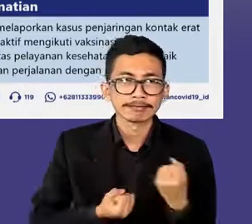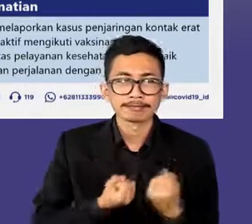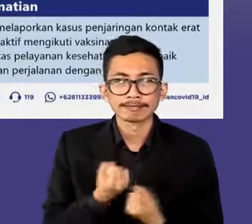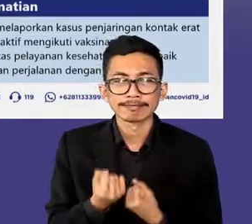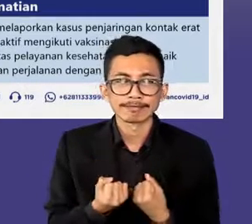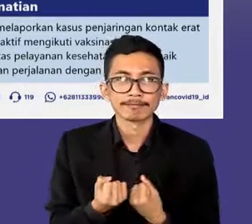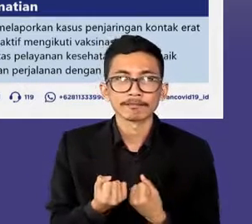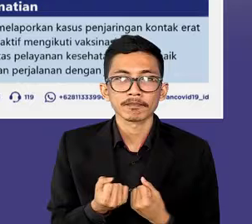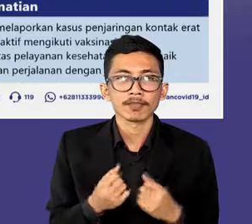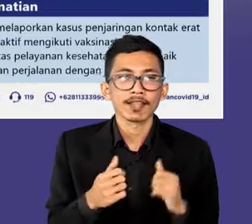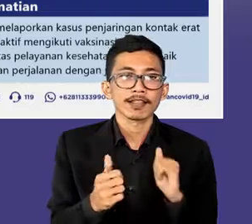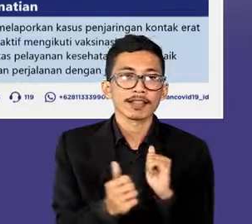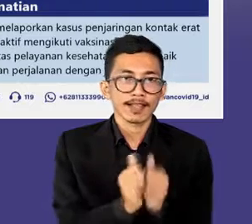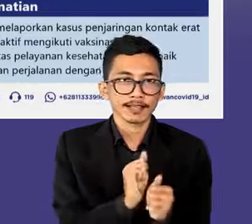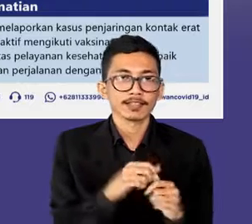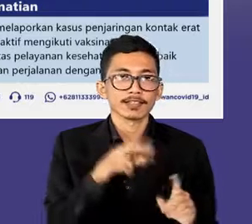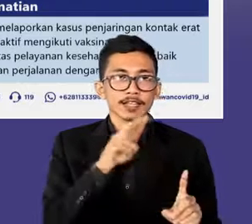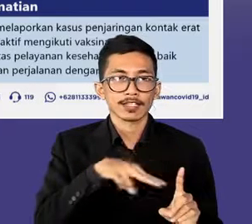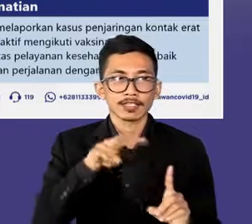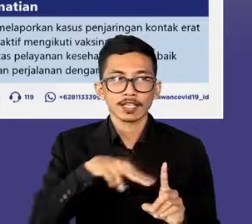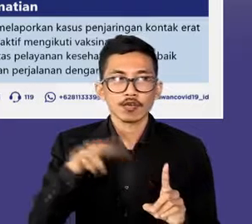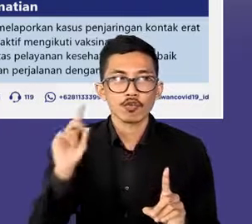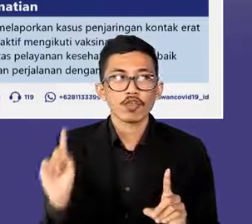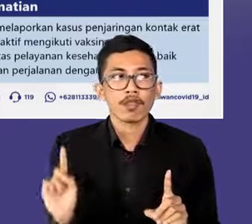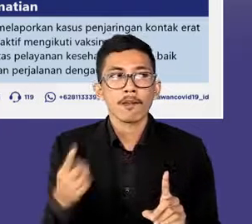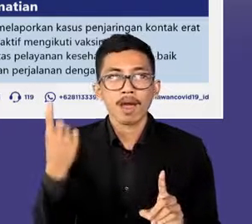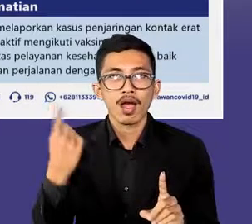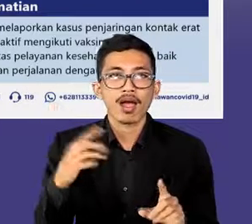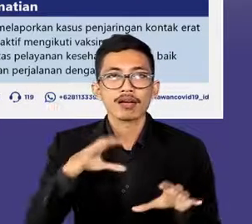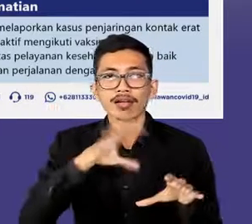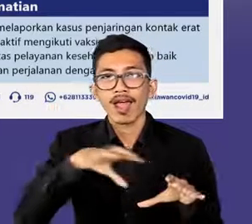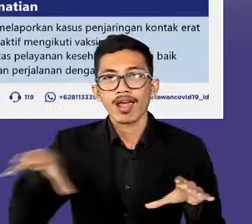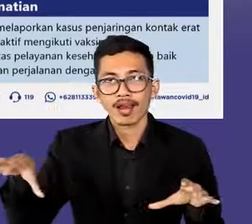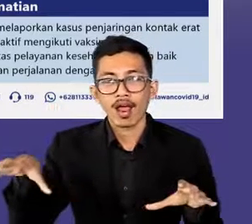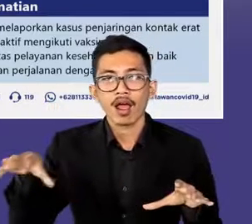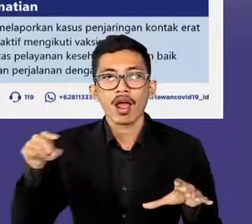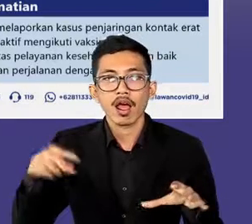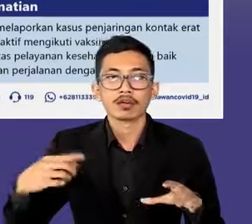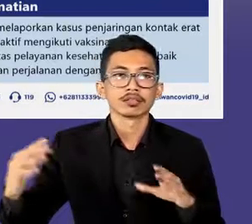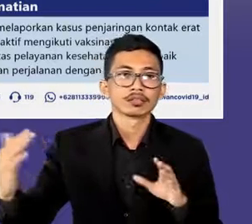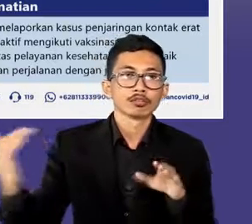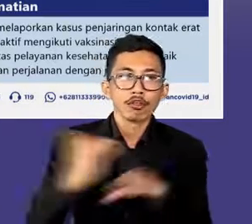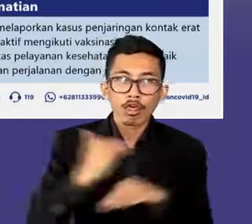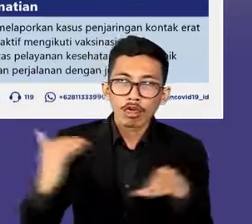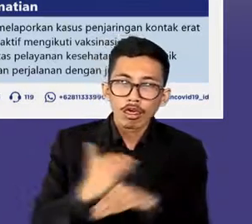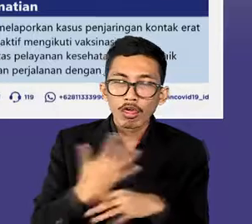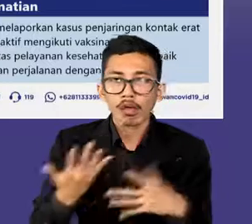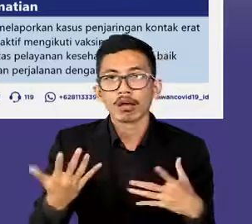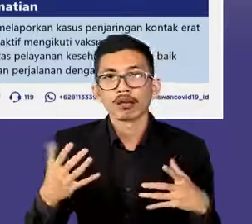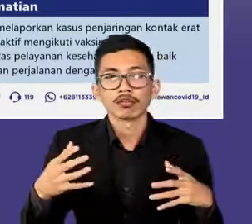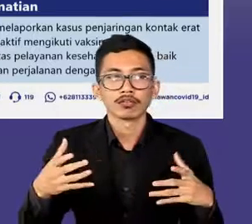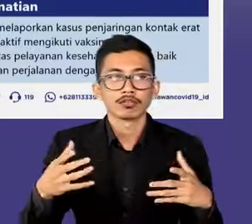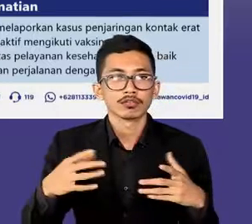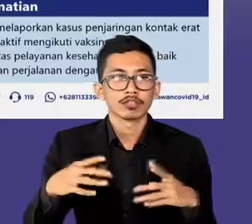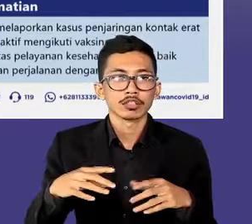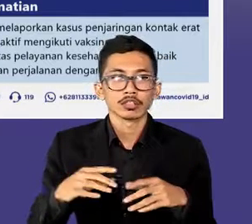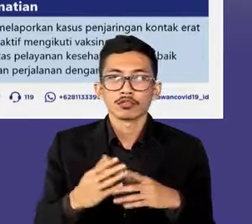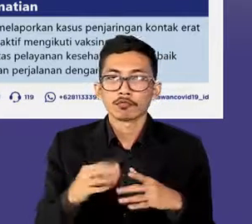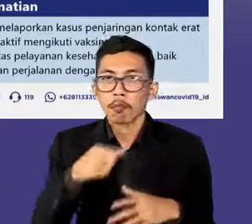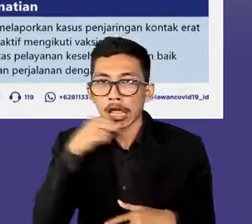peningkatan testing dan racing yang diutamakan bagi daerah yang memiliki tingkat mobilitas dan tingkat penularan yang tinggi